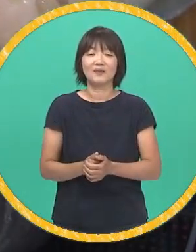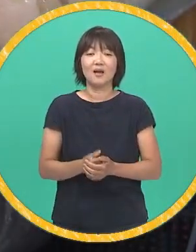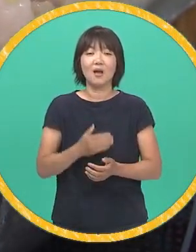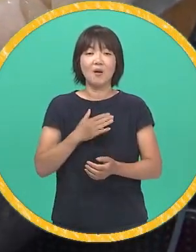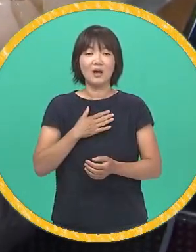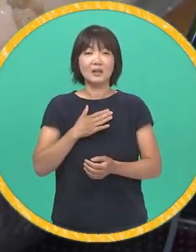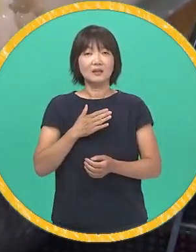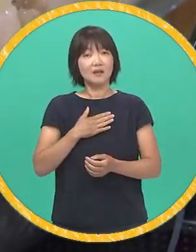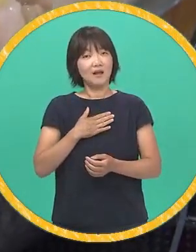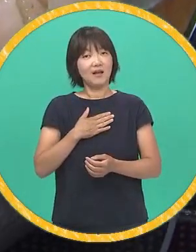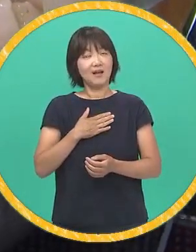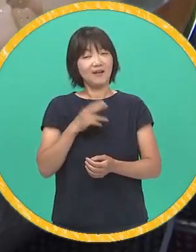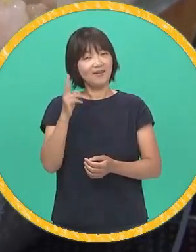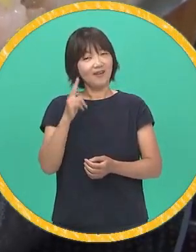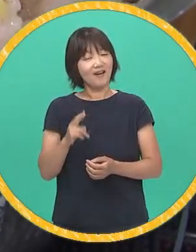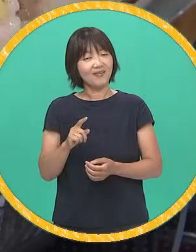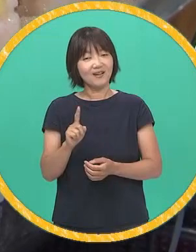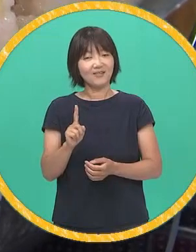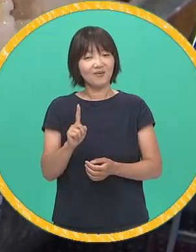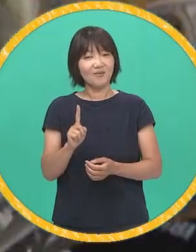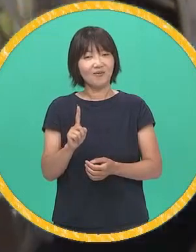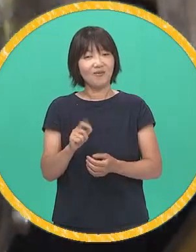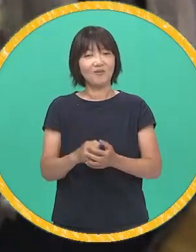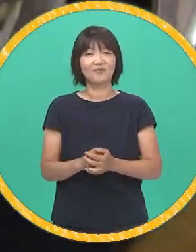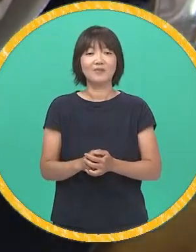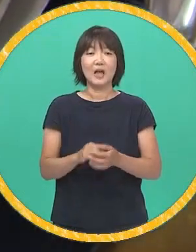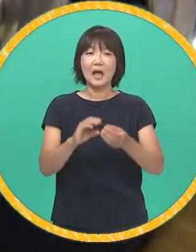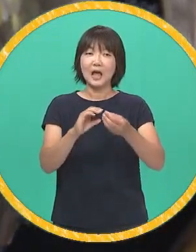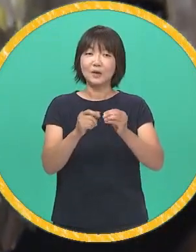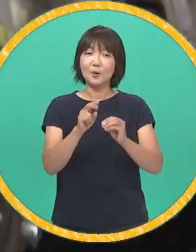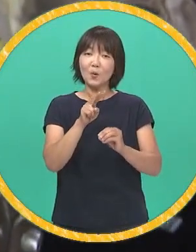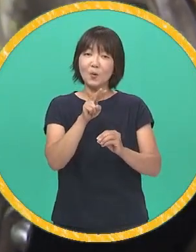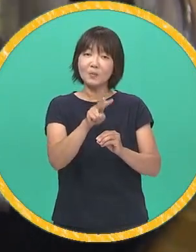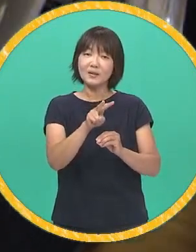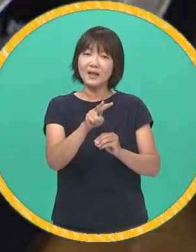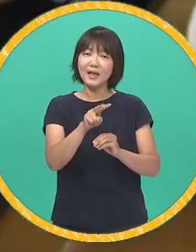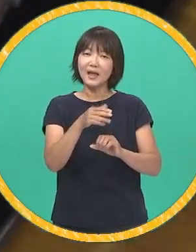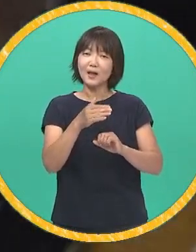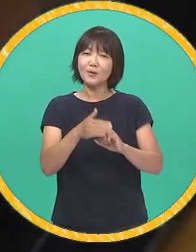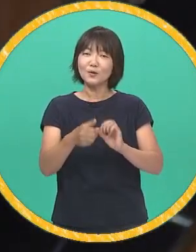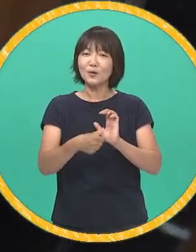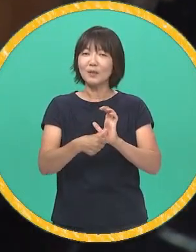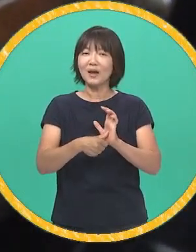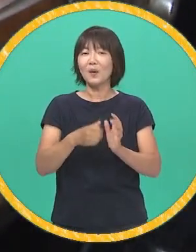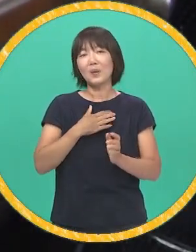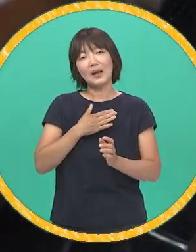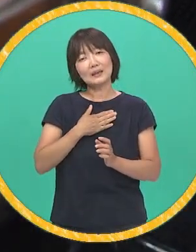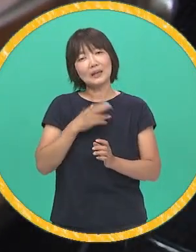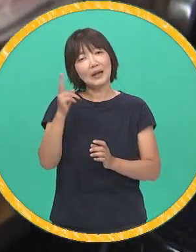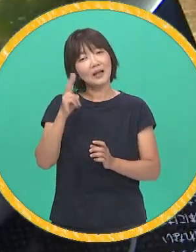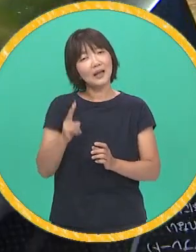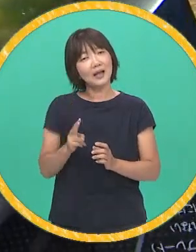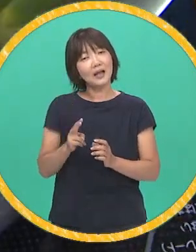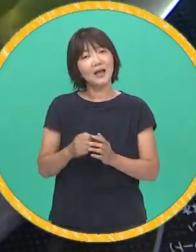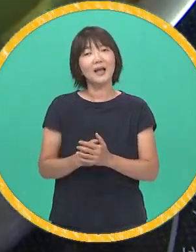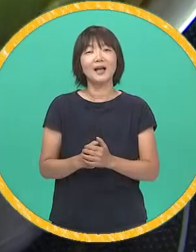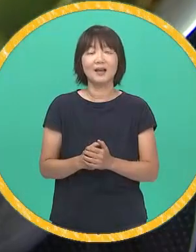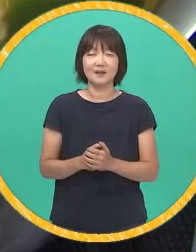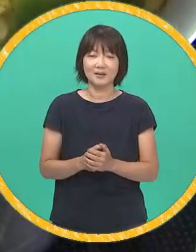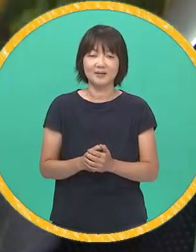ブーブーちょっと何かあっあいうえいちか